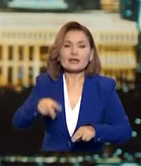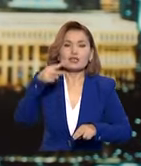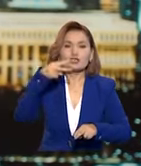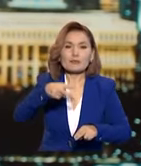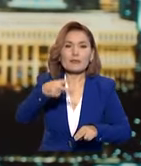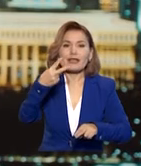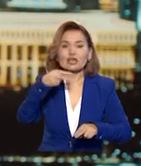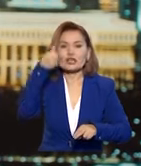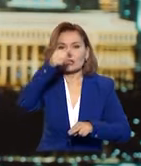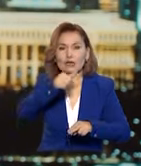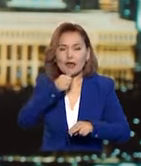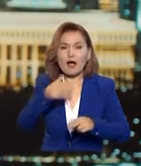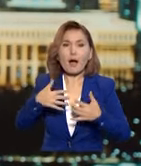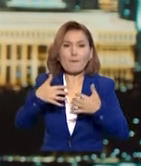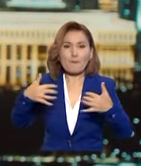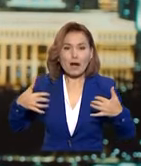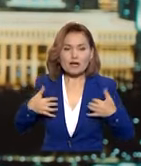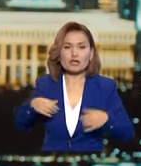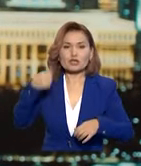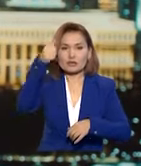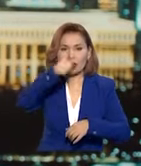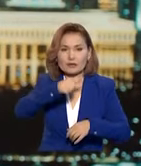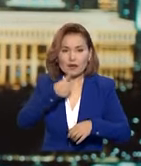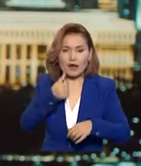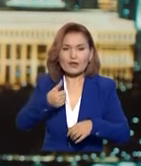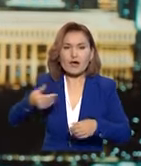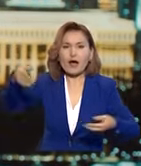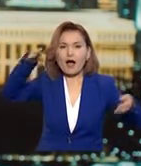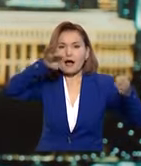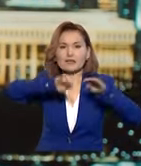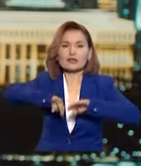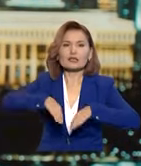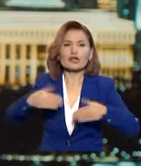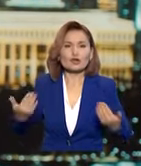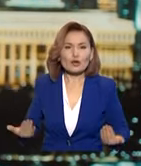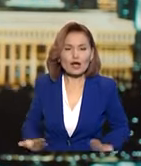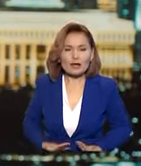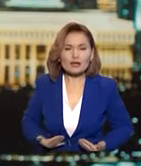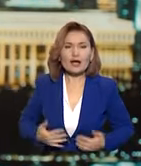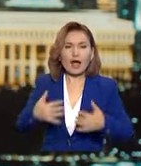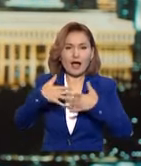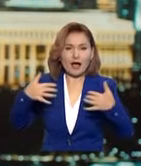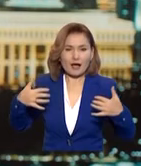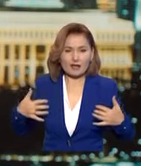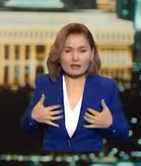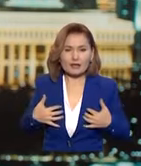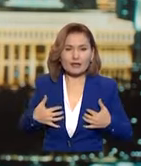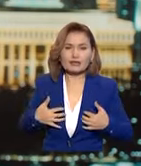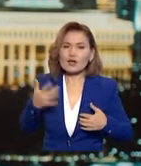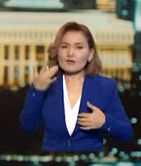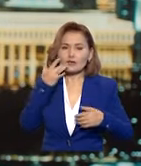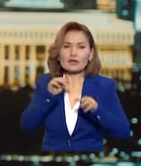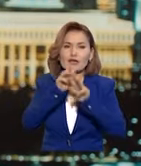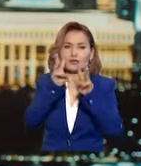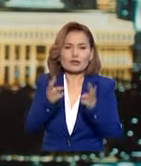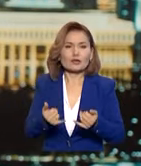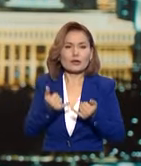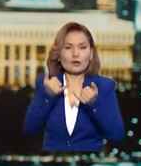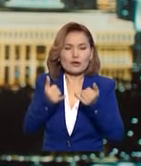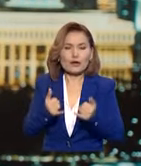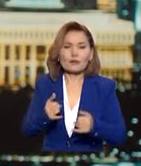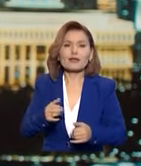2022 жыл барыс жылы. Асқар шыңды мекендейтін тау-тағысын халқымыз киелі санаған. Қожа